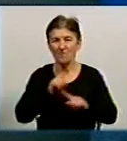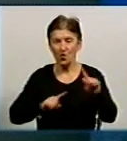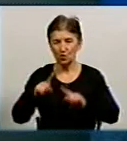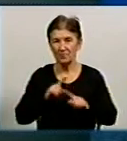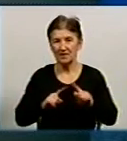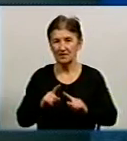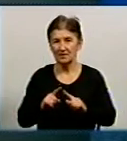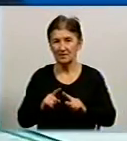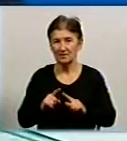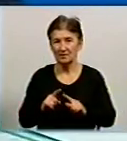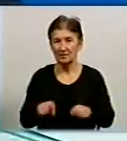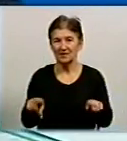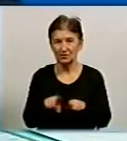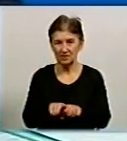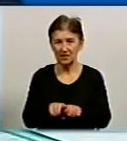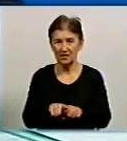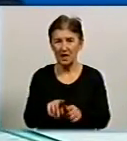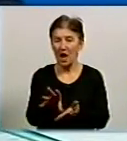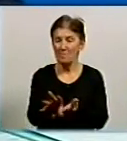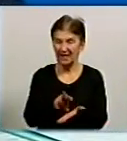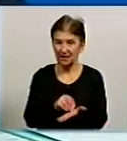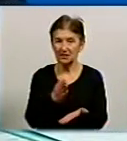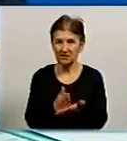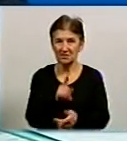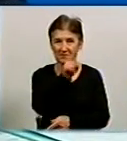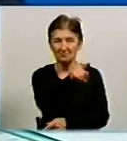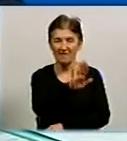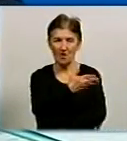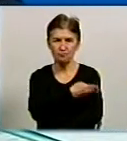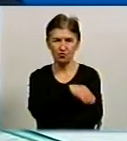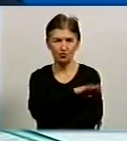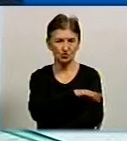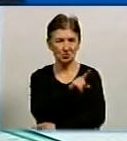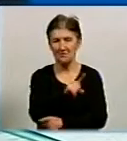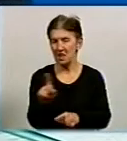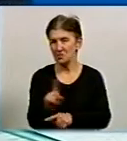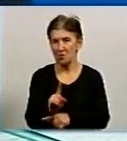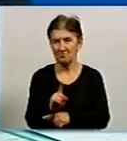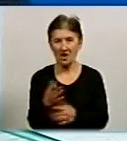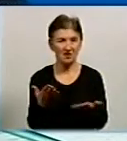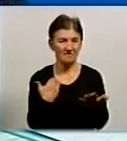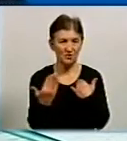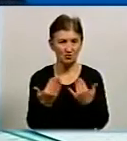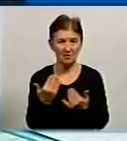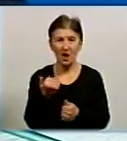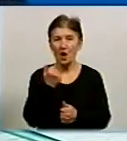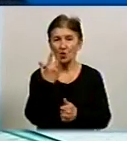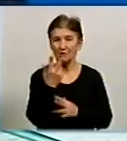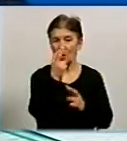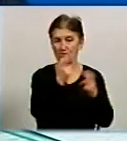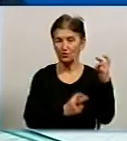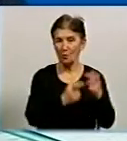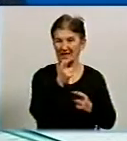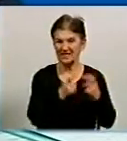Такі приклади є в Польщі, наприклад, і вони досить нормально до цього відносяться, коли промислове